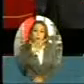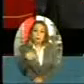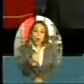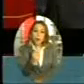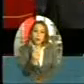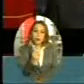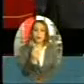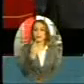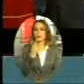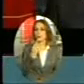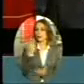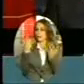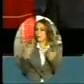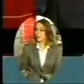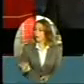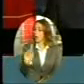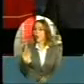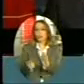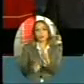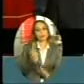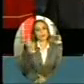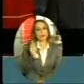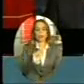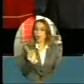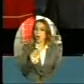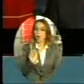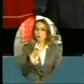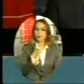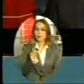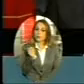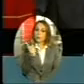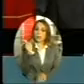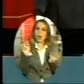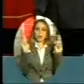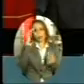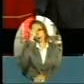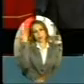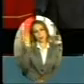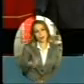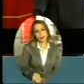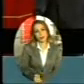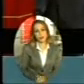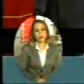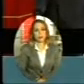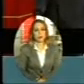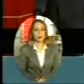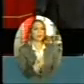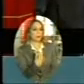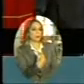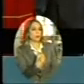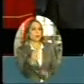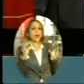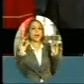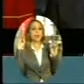לא, כשל חסר תקדים, זאת הגדרה קצת מוגזמת. תשמע,